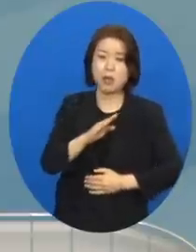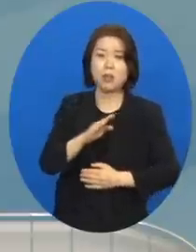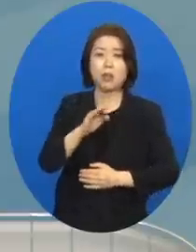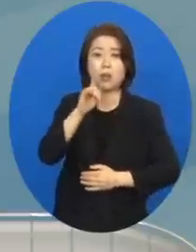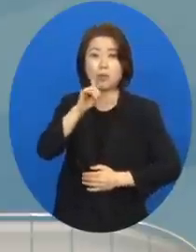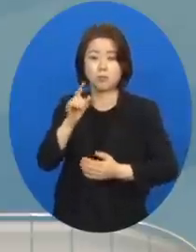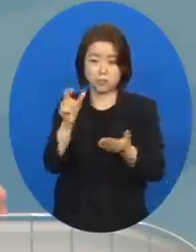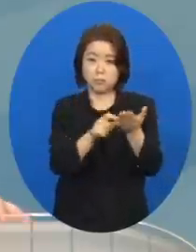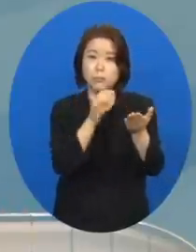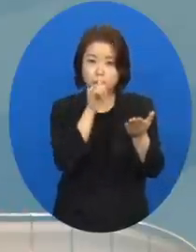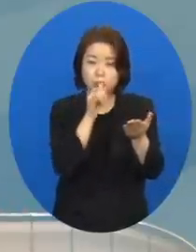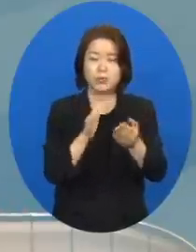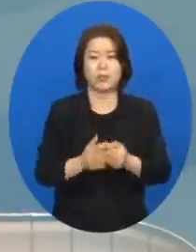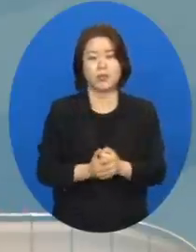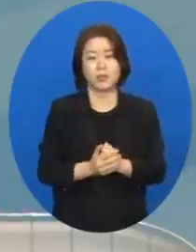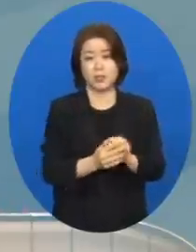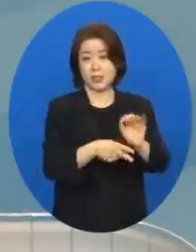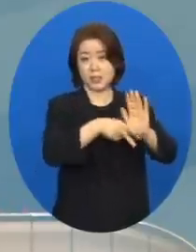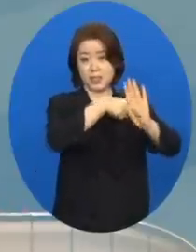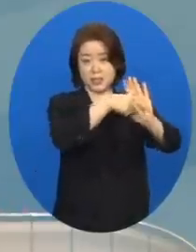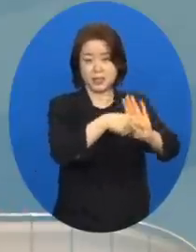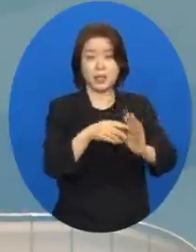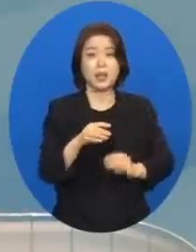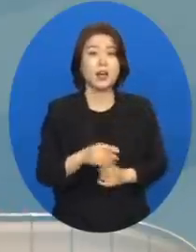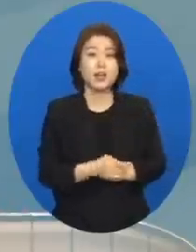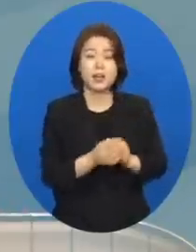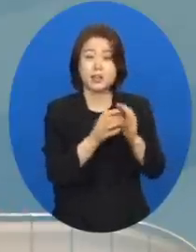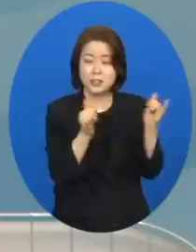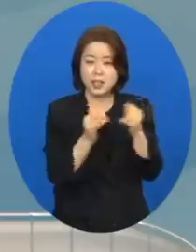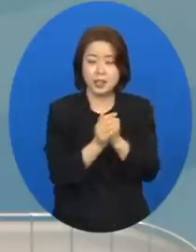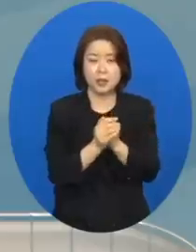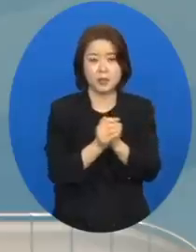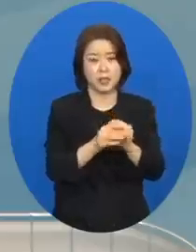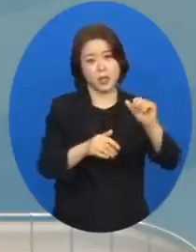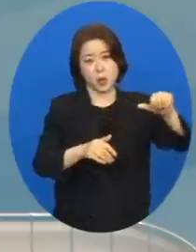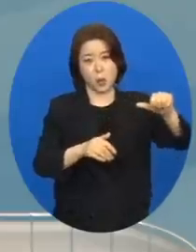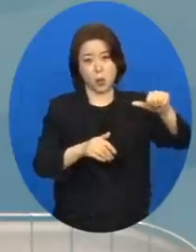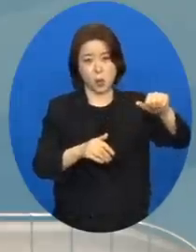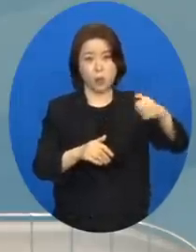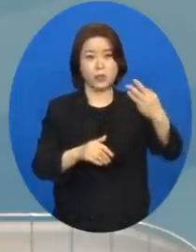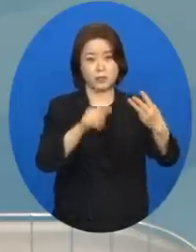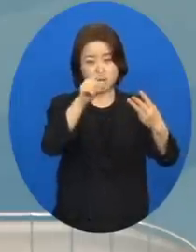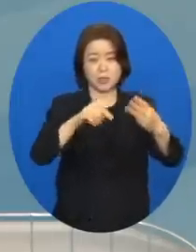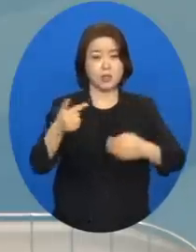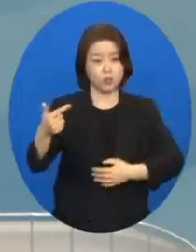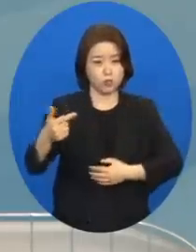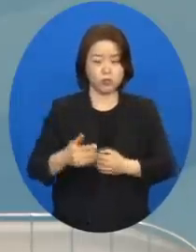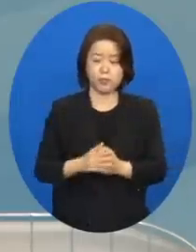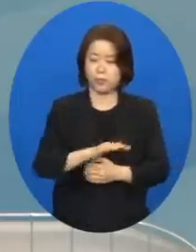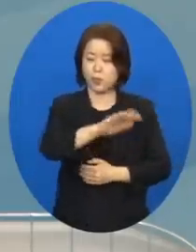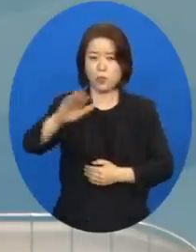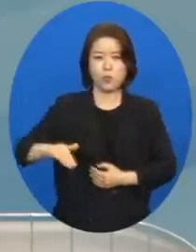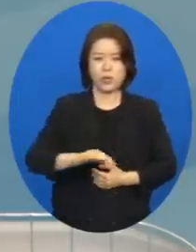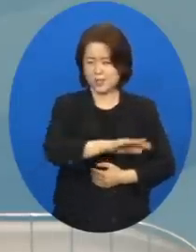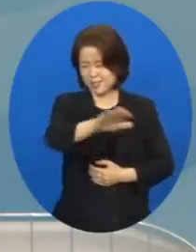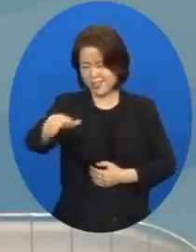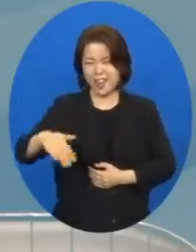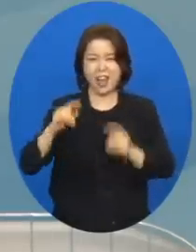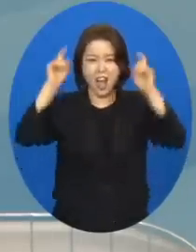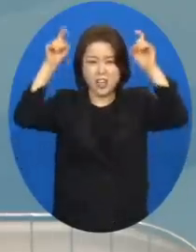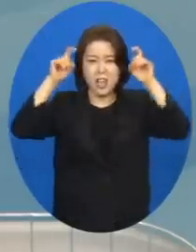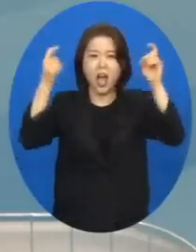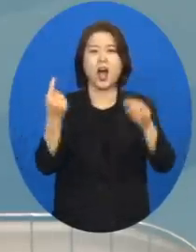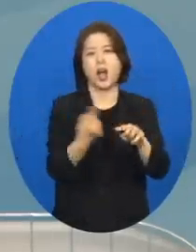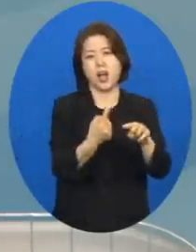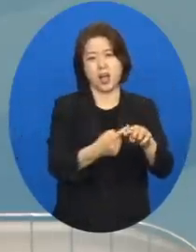합니다. 이사야 선지자가 이사야 53장 6절에 이렇게 말씀합니다. 우리는 다 양